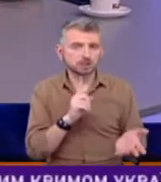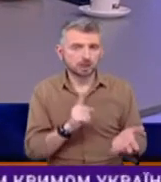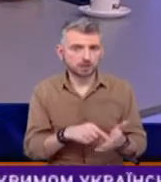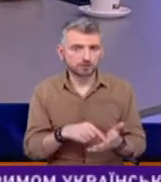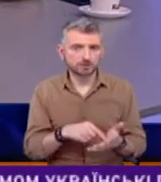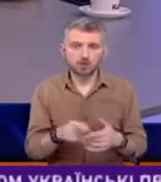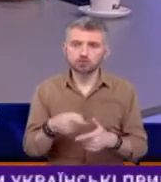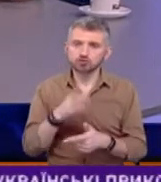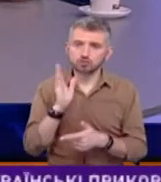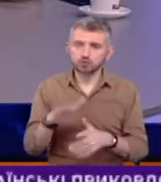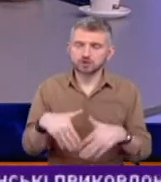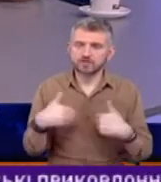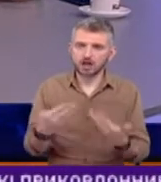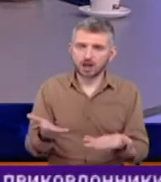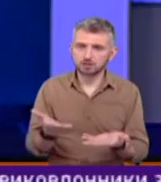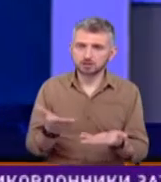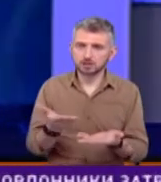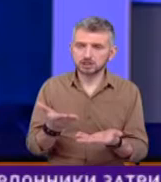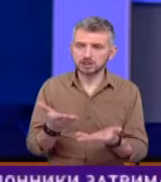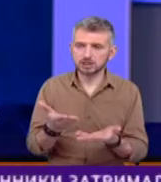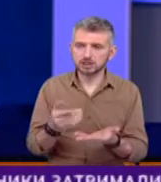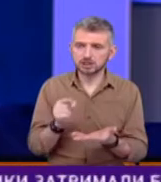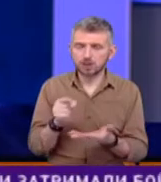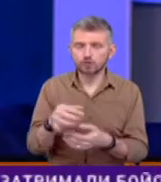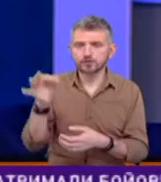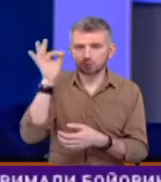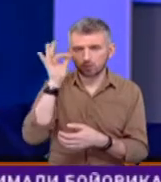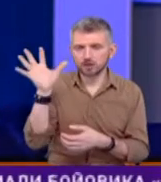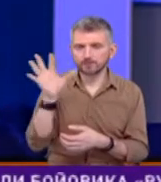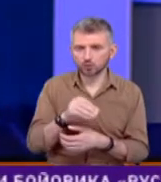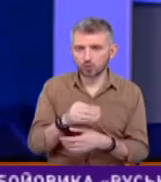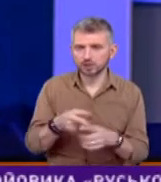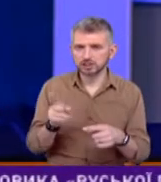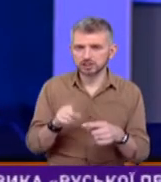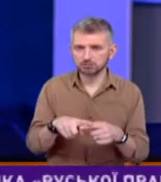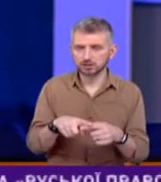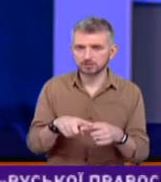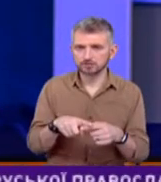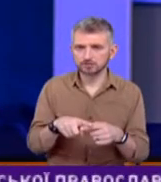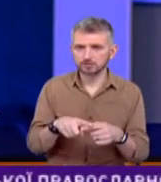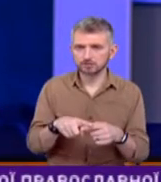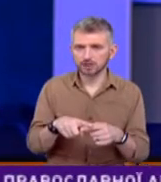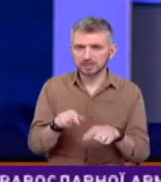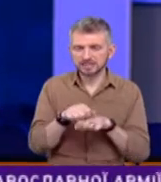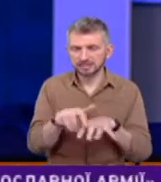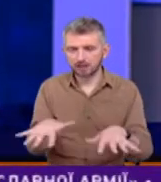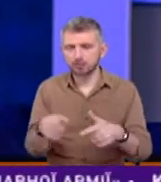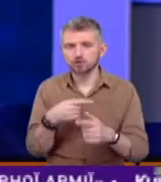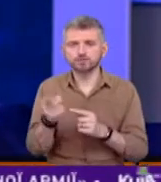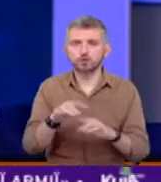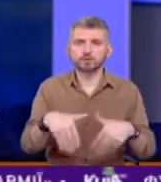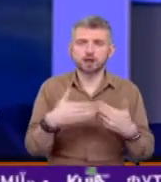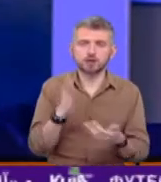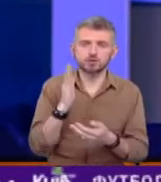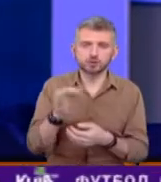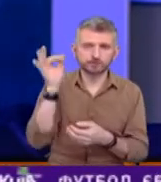Чи буде варіант з нею, типу, вспомнім все? З цими сітками і так далі. Чи в тому варіанті